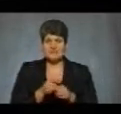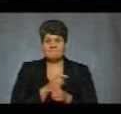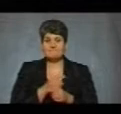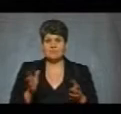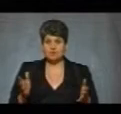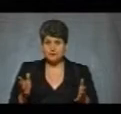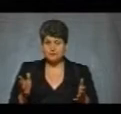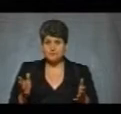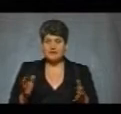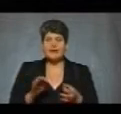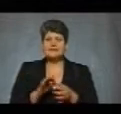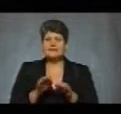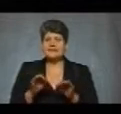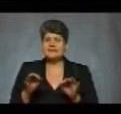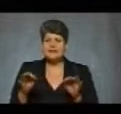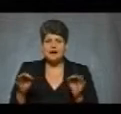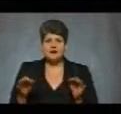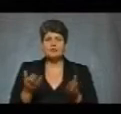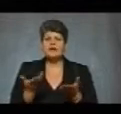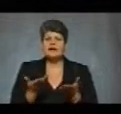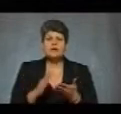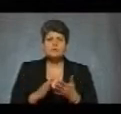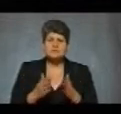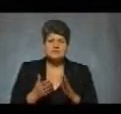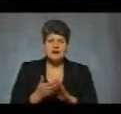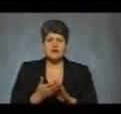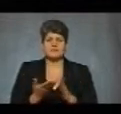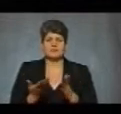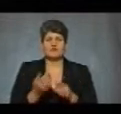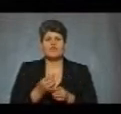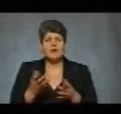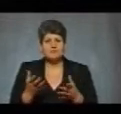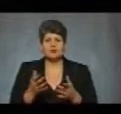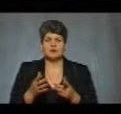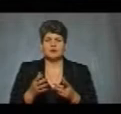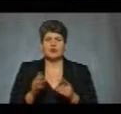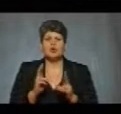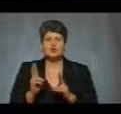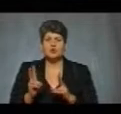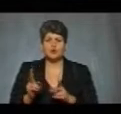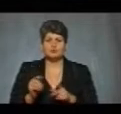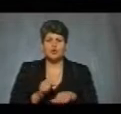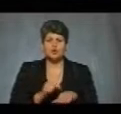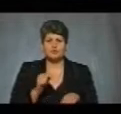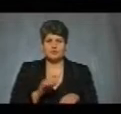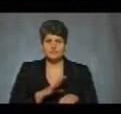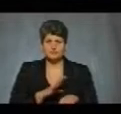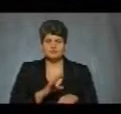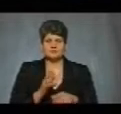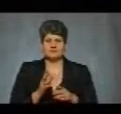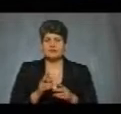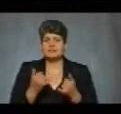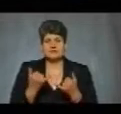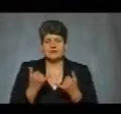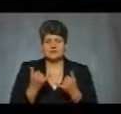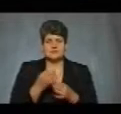вибухнула. Більш детальної інформації, які саме обставини, за яких обставин вона вибухнула, хто до неї торкався,